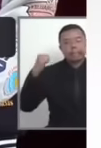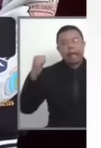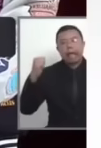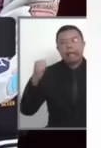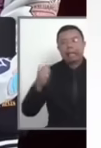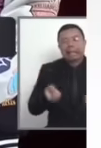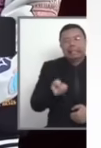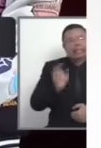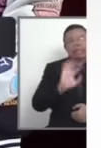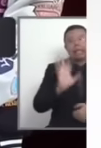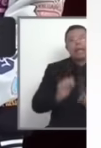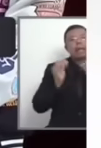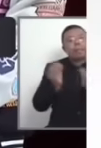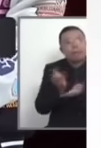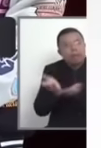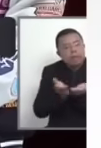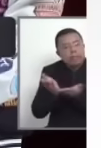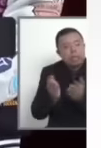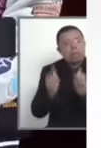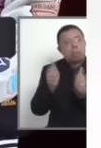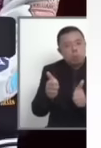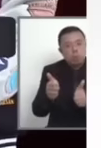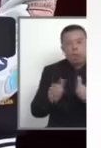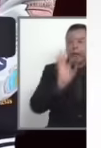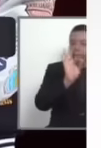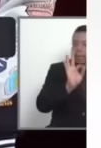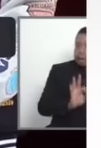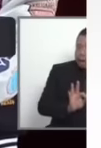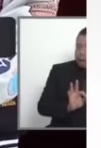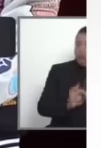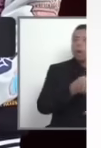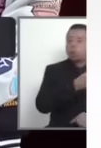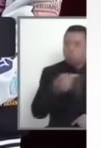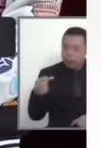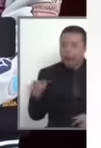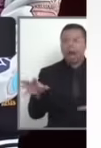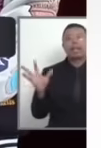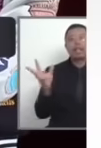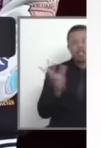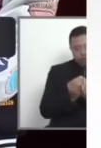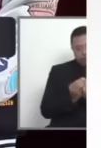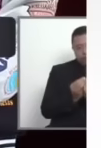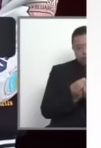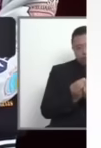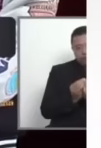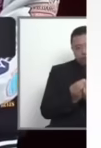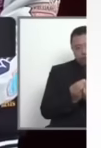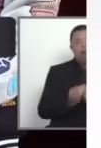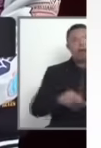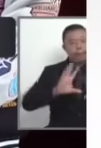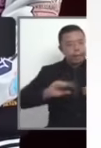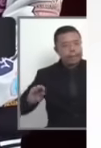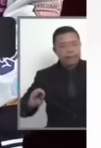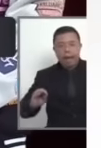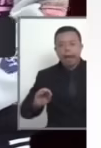statement-nya adalah apa yang dia dengar, apa yang dia rasakan, dan apa yang ya dia